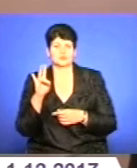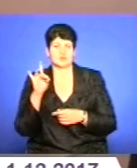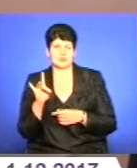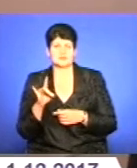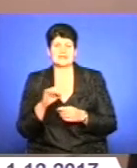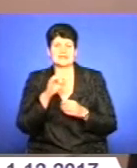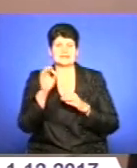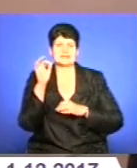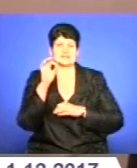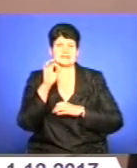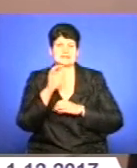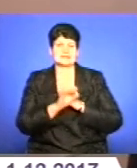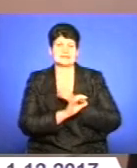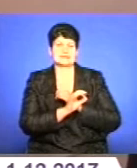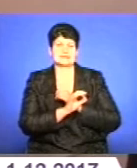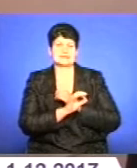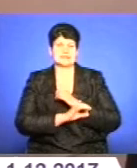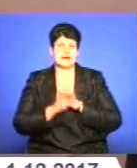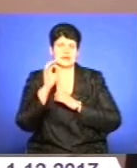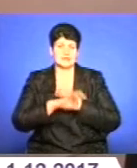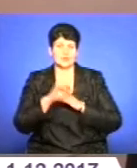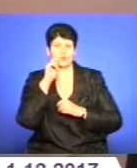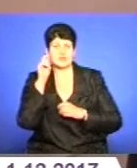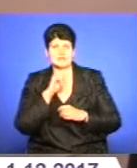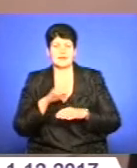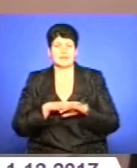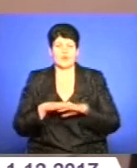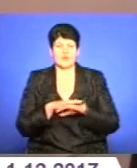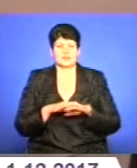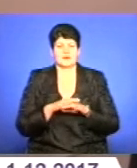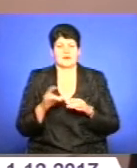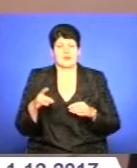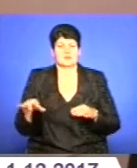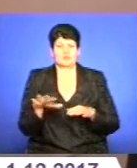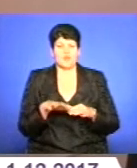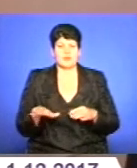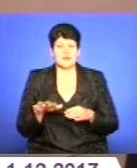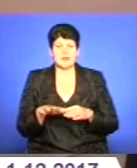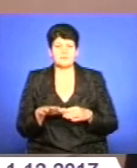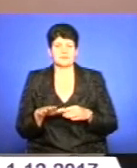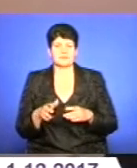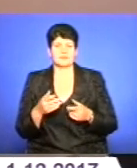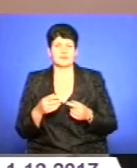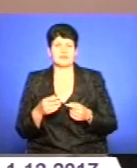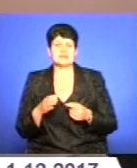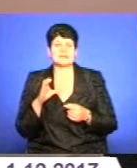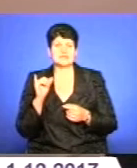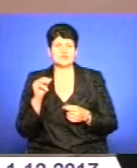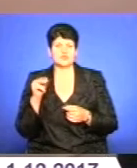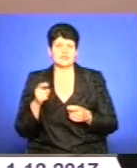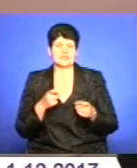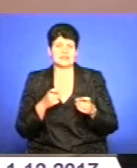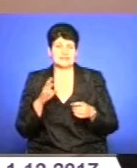жодного сумніву, якби не було легіону українських січових стрільців, Західноукраїнської Народної Республіки не було. Січові